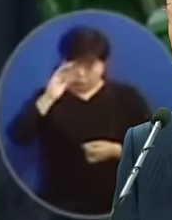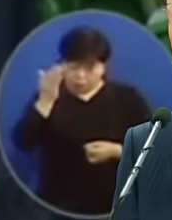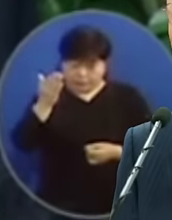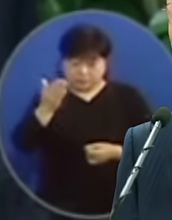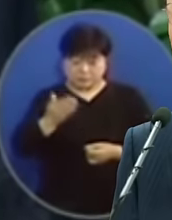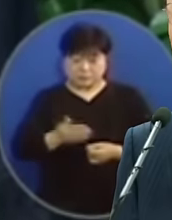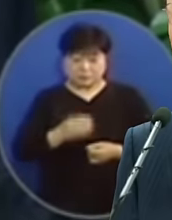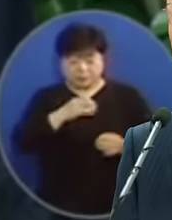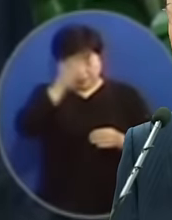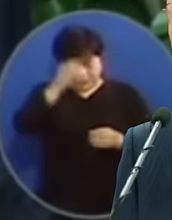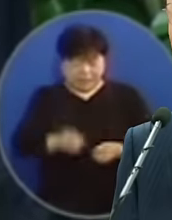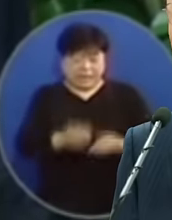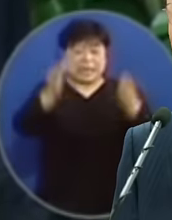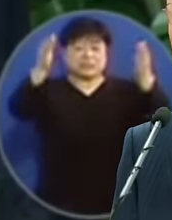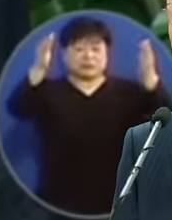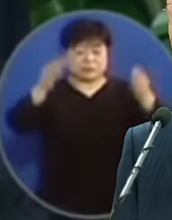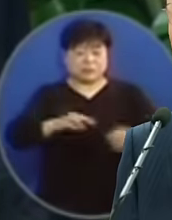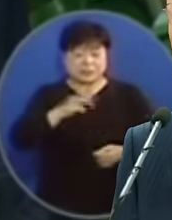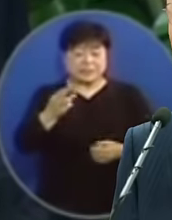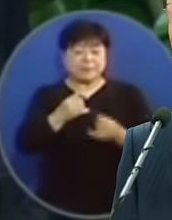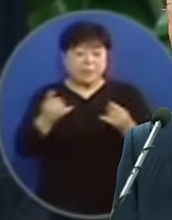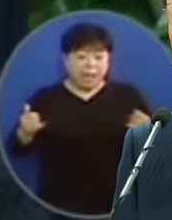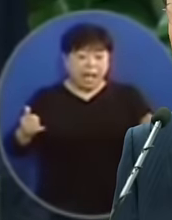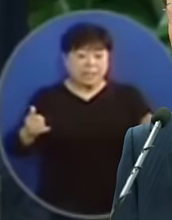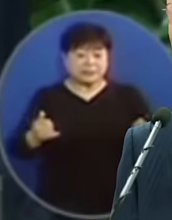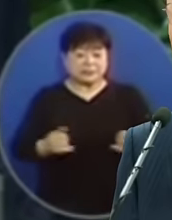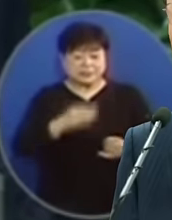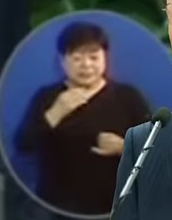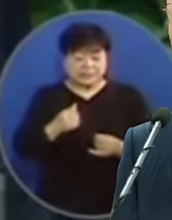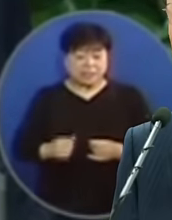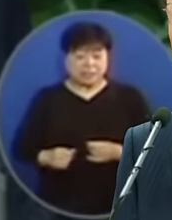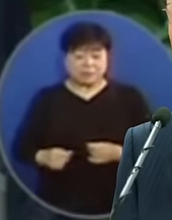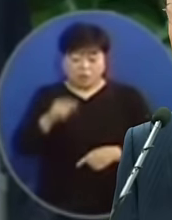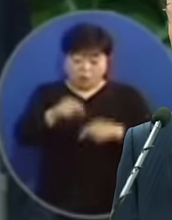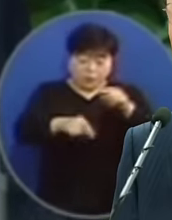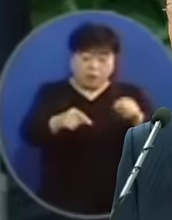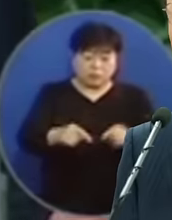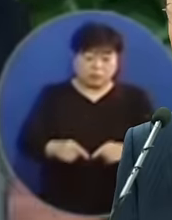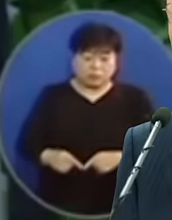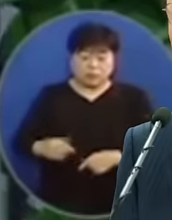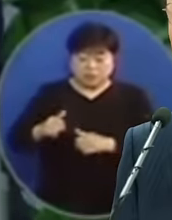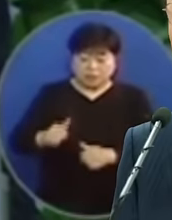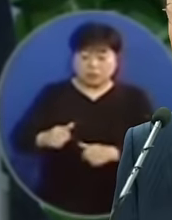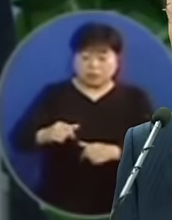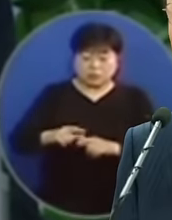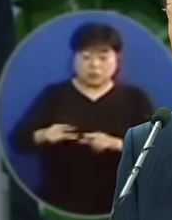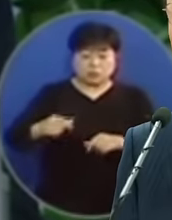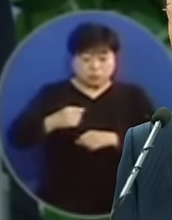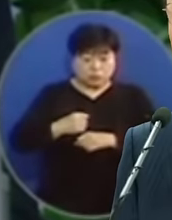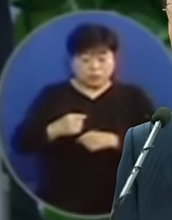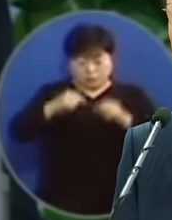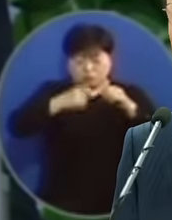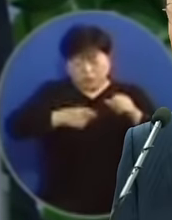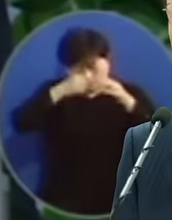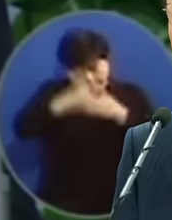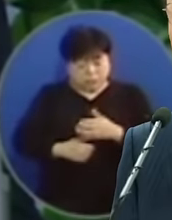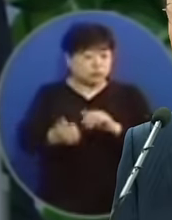홍해수가 갈라지고 300만 이스라엘이 육지같이 건너가고 뒤를 따라오던 애굽 군대는 물이 덮여서 다 수장해버리고 말았죠.